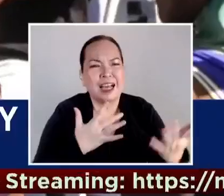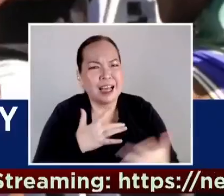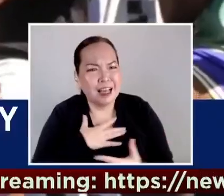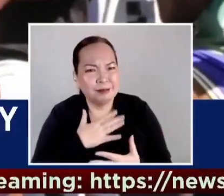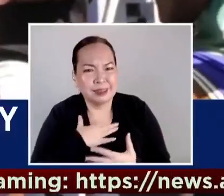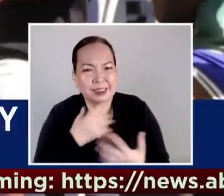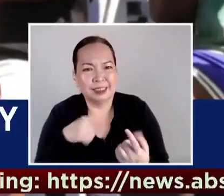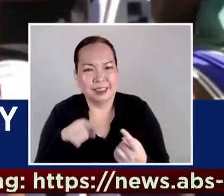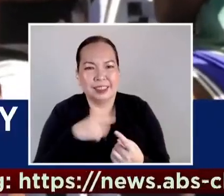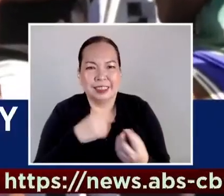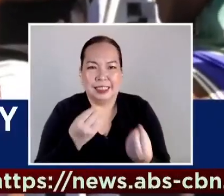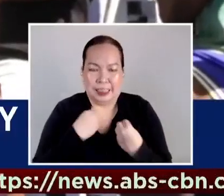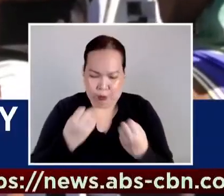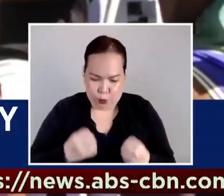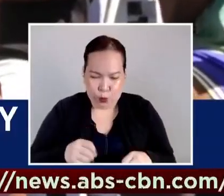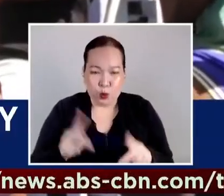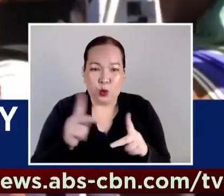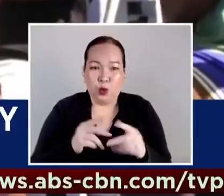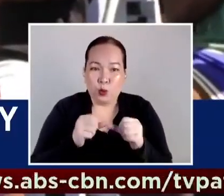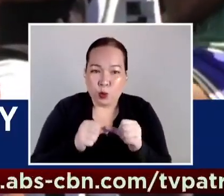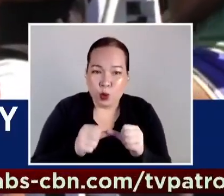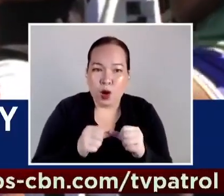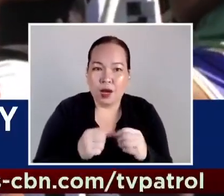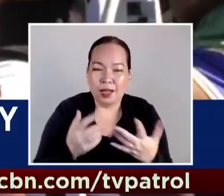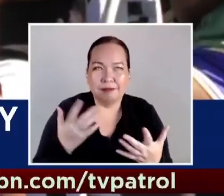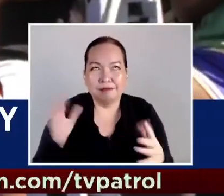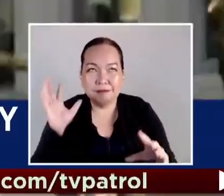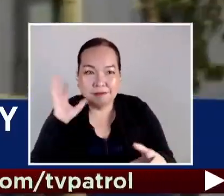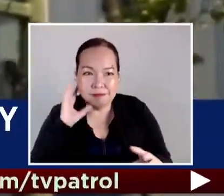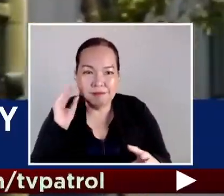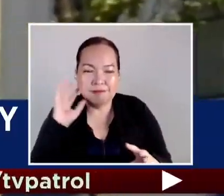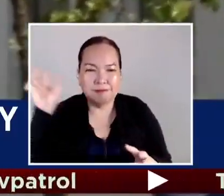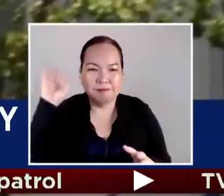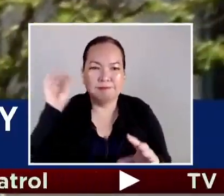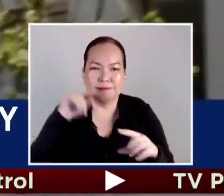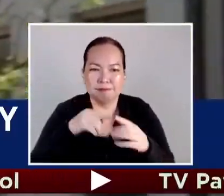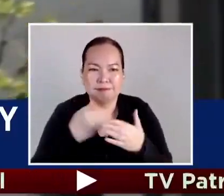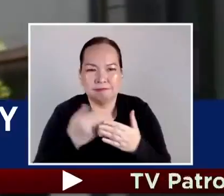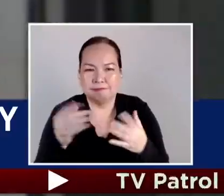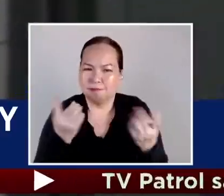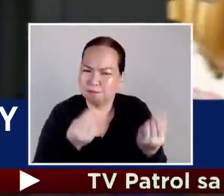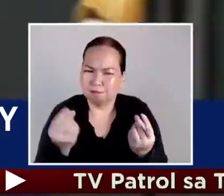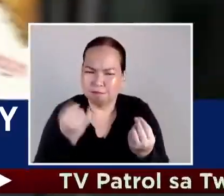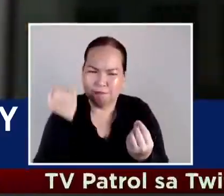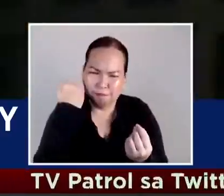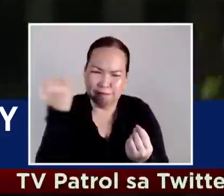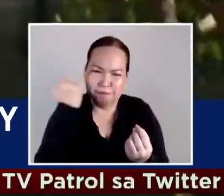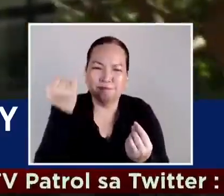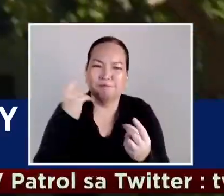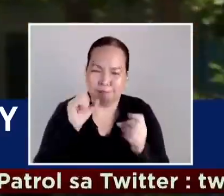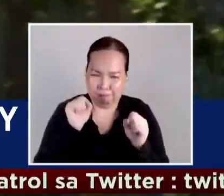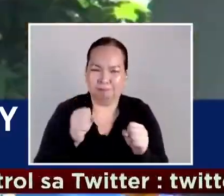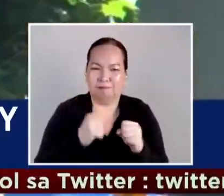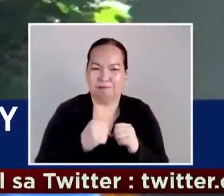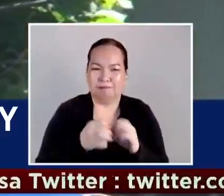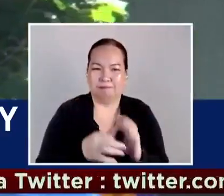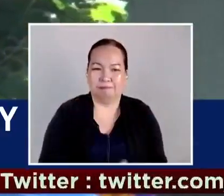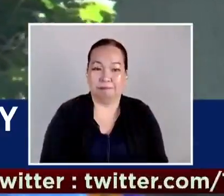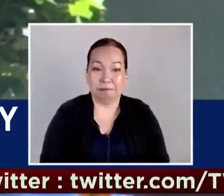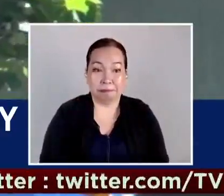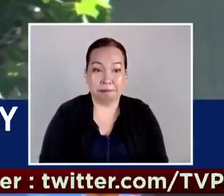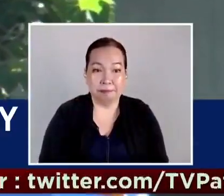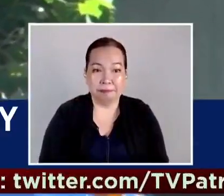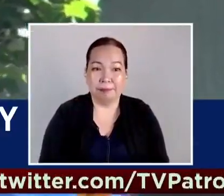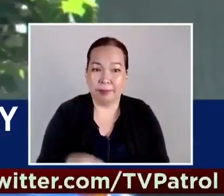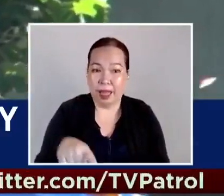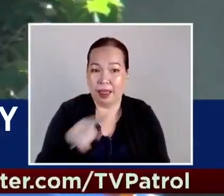us the opportunity and the platform to go do amazing things that haven't been done in history. Sina Klay Thompson naman at Draymond Green, kanya-kanyang